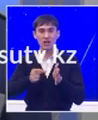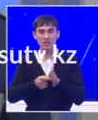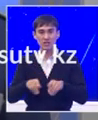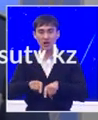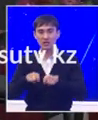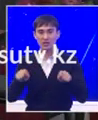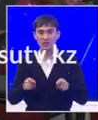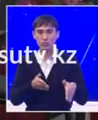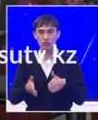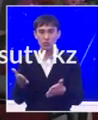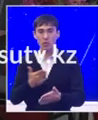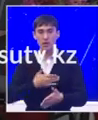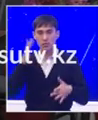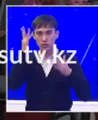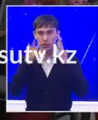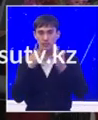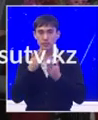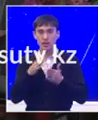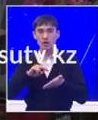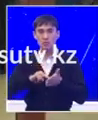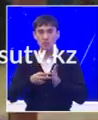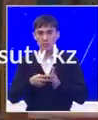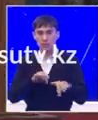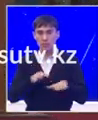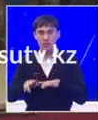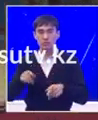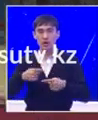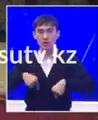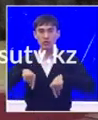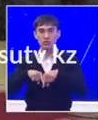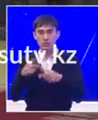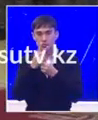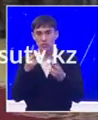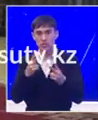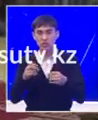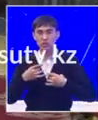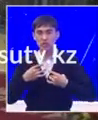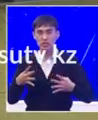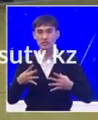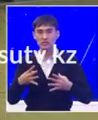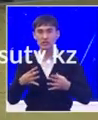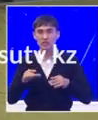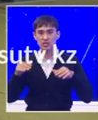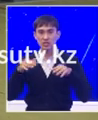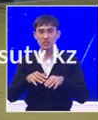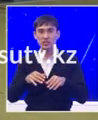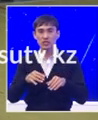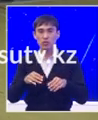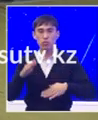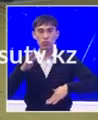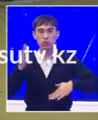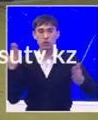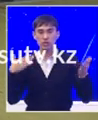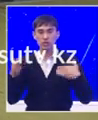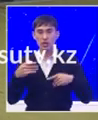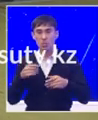моей мечте. В ходе праздничного мероприятия была организована демонстрация торжественного шествия и тактических упражнений